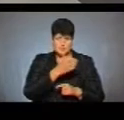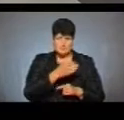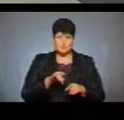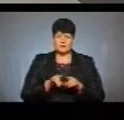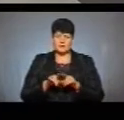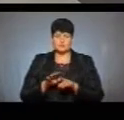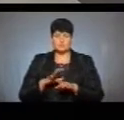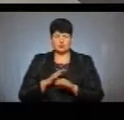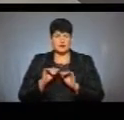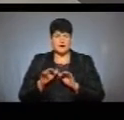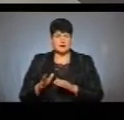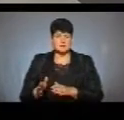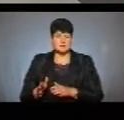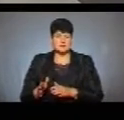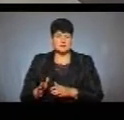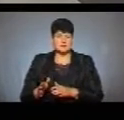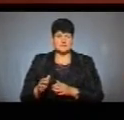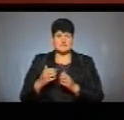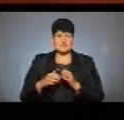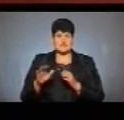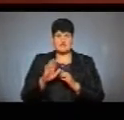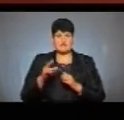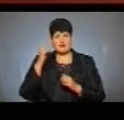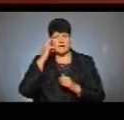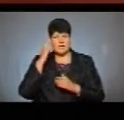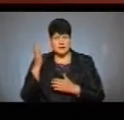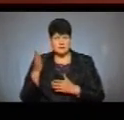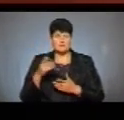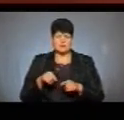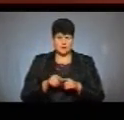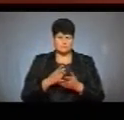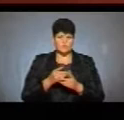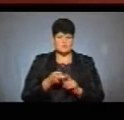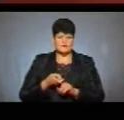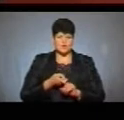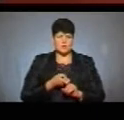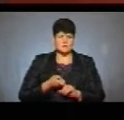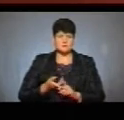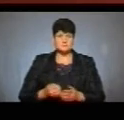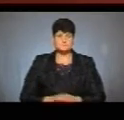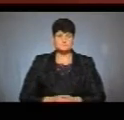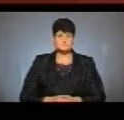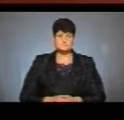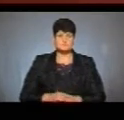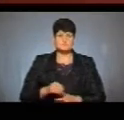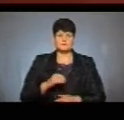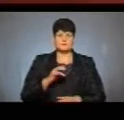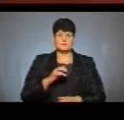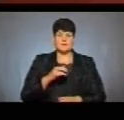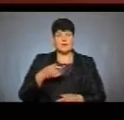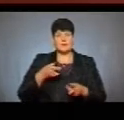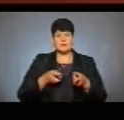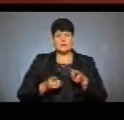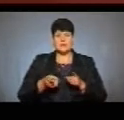акції відбувалися всередині вересня також в Києві, чи вони мають також зв'язок? Назаре, до вас.